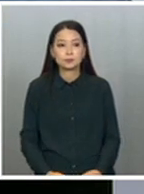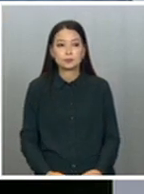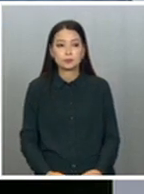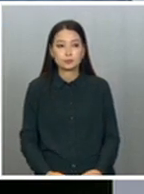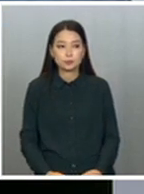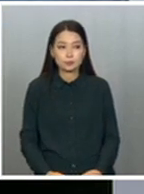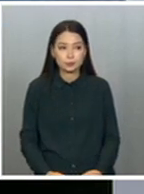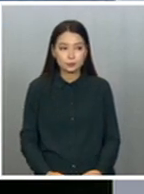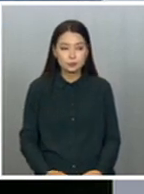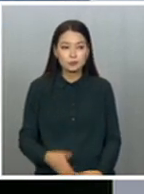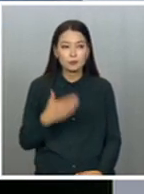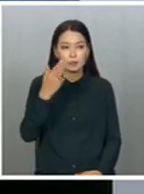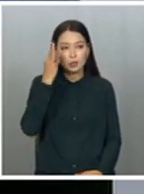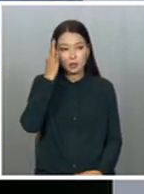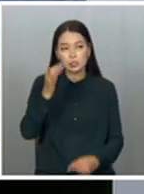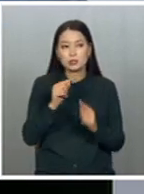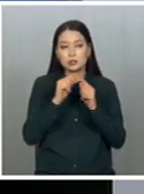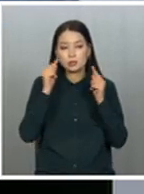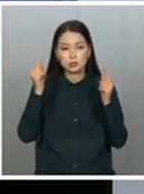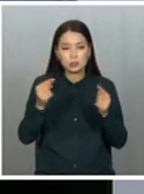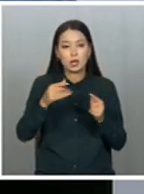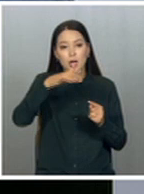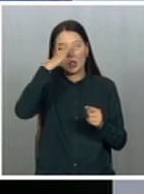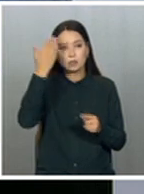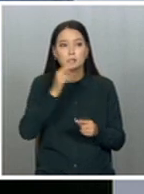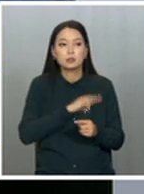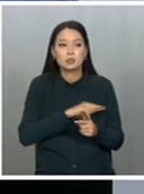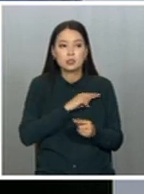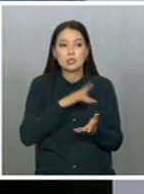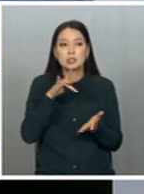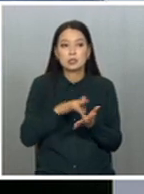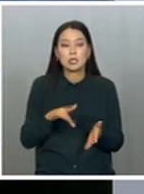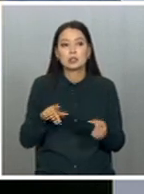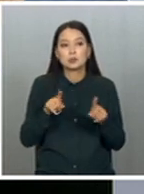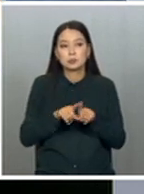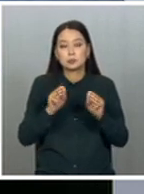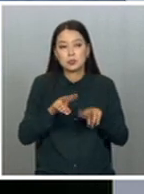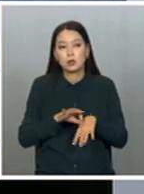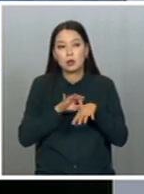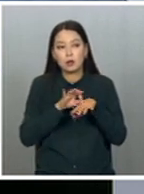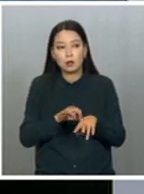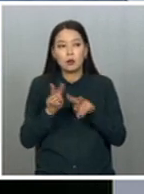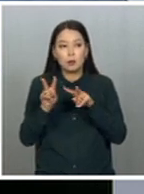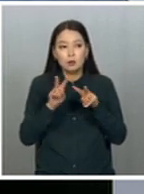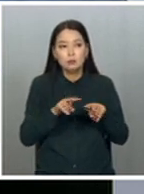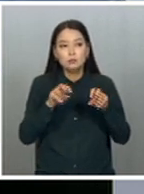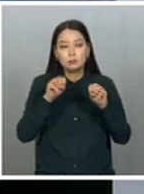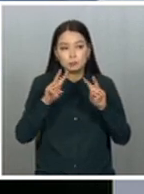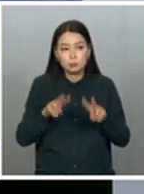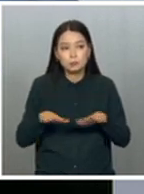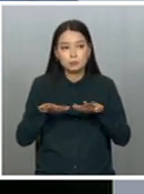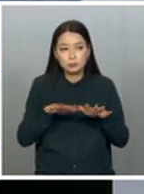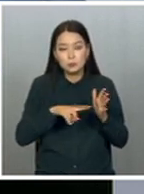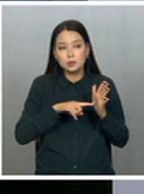аспан сферасының центрі арқылы өтіп, бақылаушы орналасқан нүктеде тіктеуіштің бағытымен бағыттас болады.